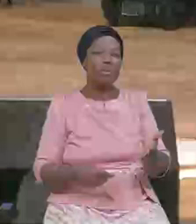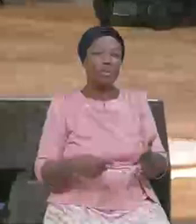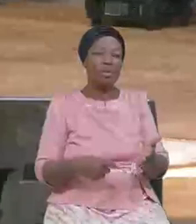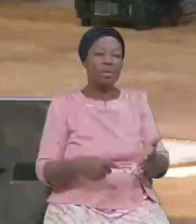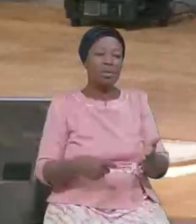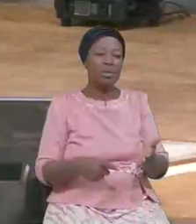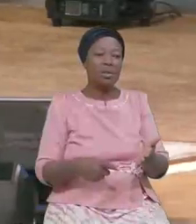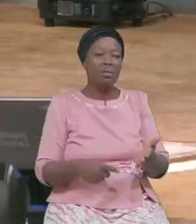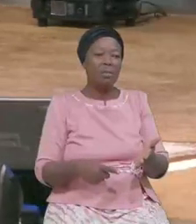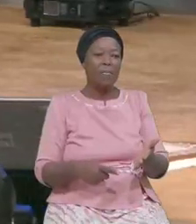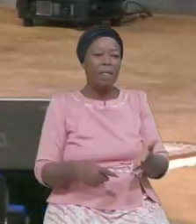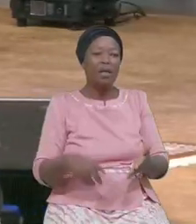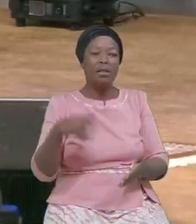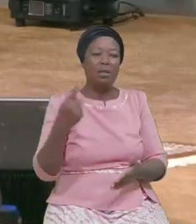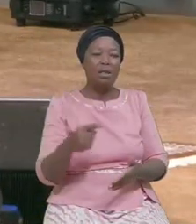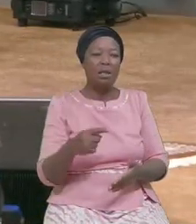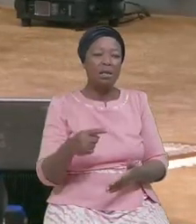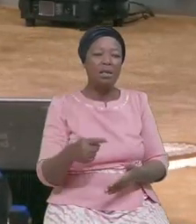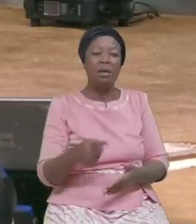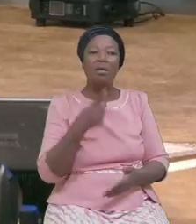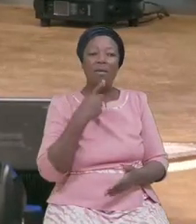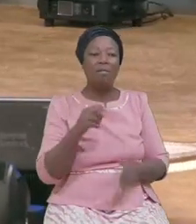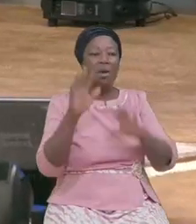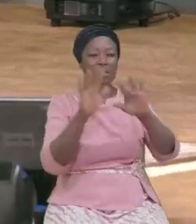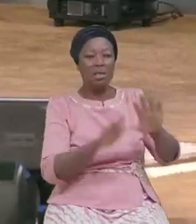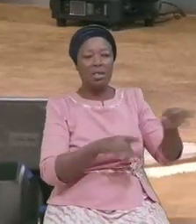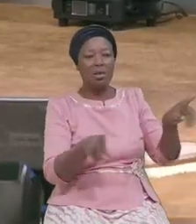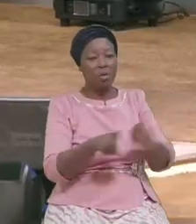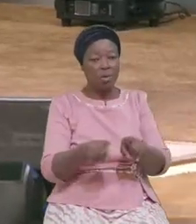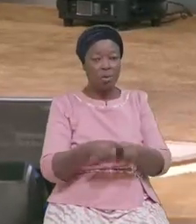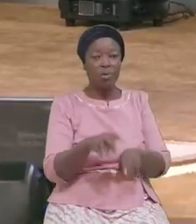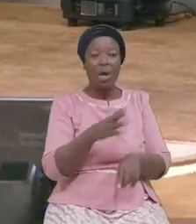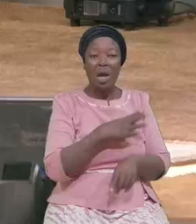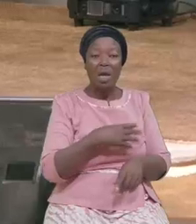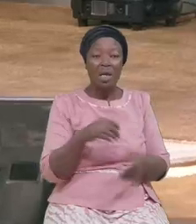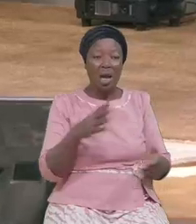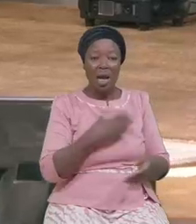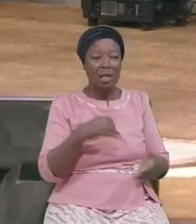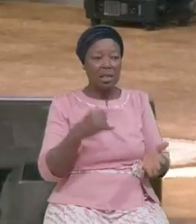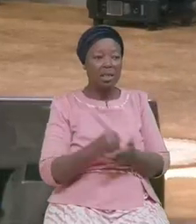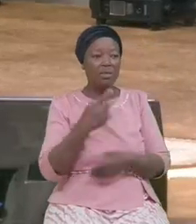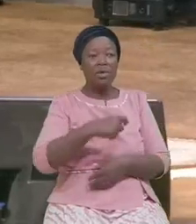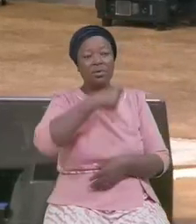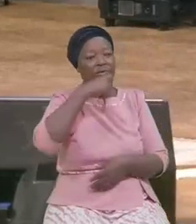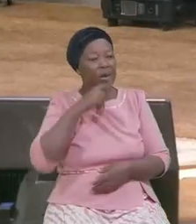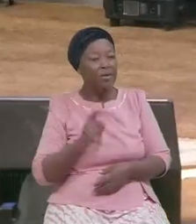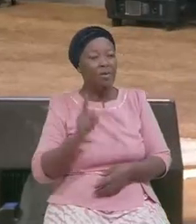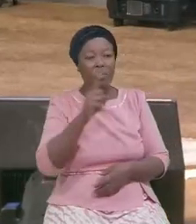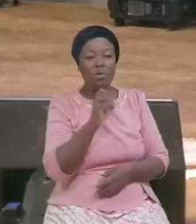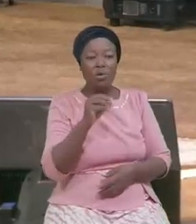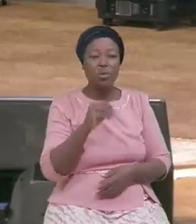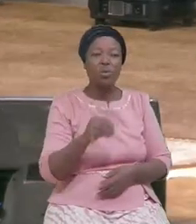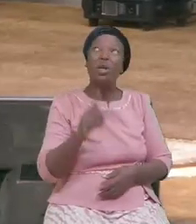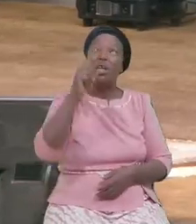rouge et elle se dessécha. Et il les fit marcher à